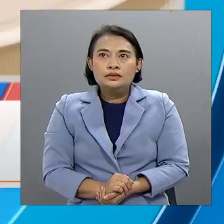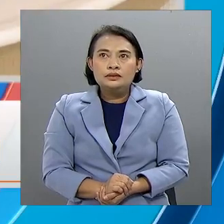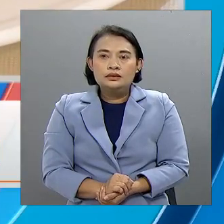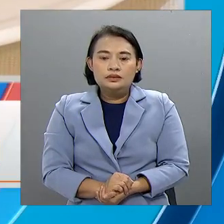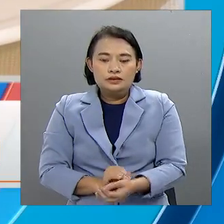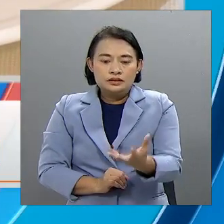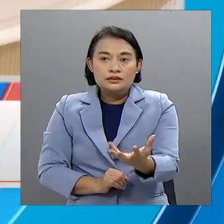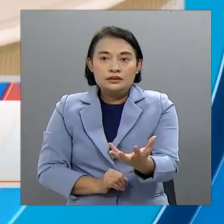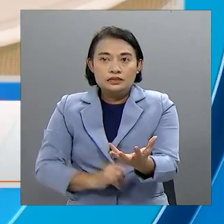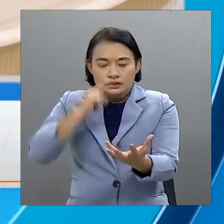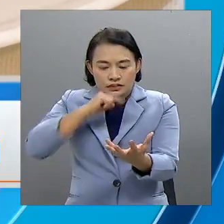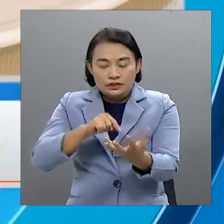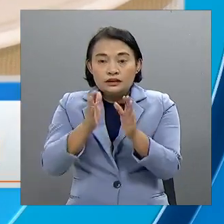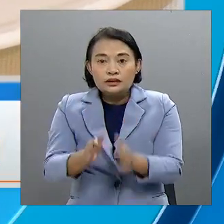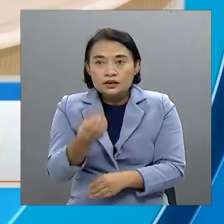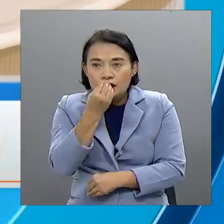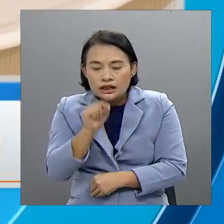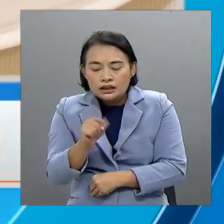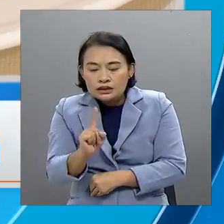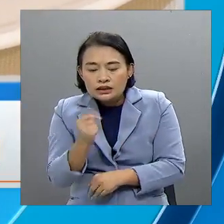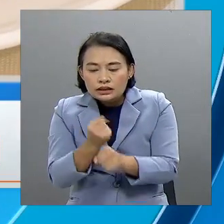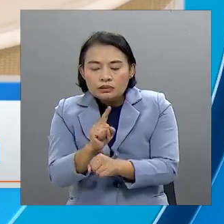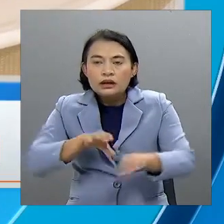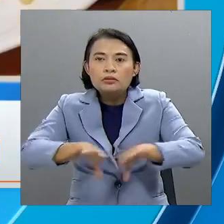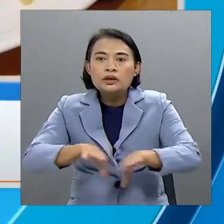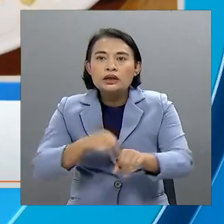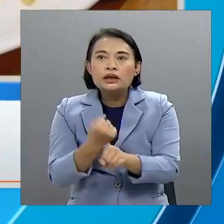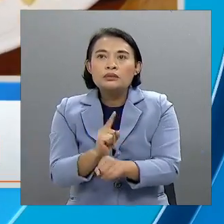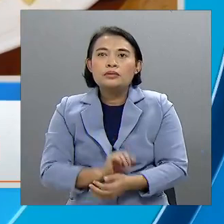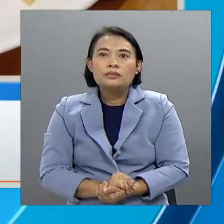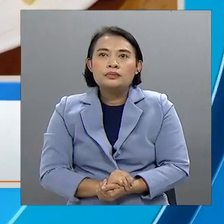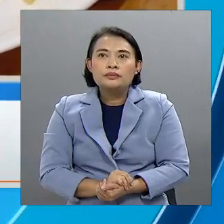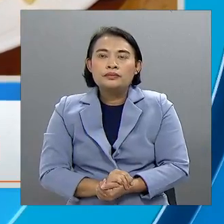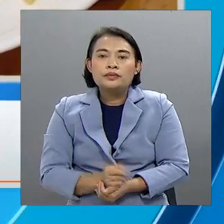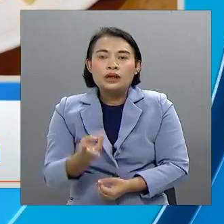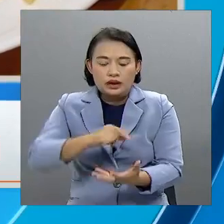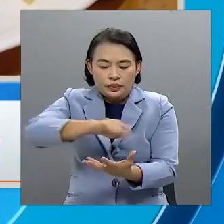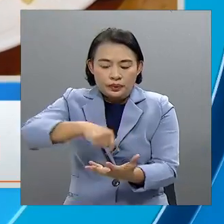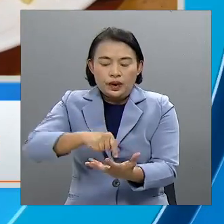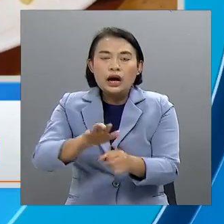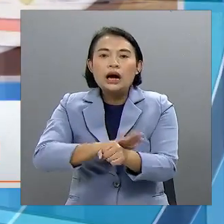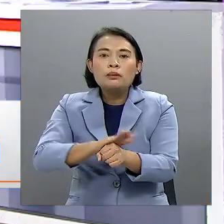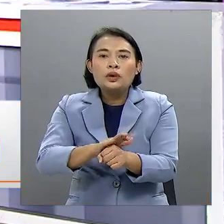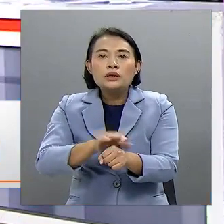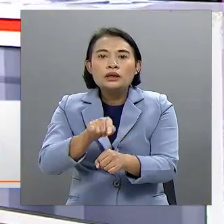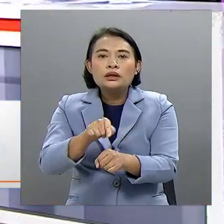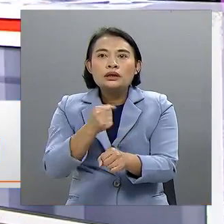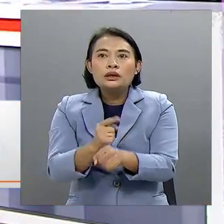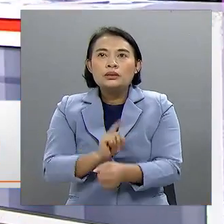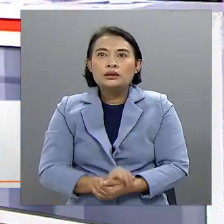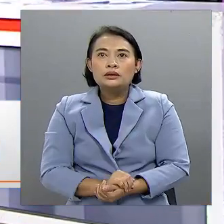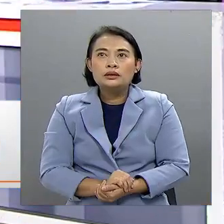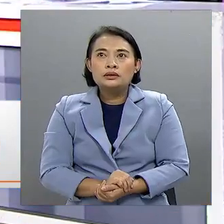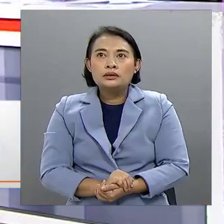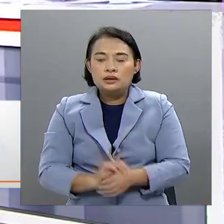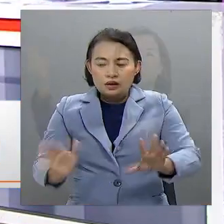ว่าจะต้องแบบ manage บริหารจัดการข้าวที่อยู่ในจานให้มันพอดีกับได้ยังไง หมดก็เติมไงอยู่ ผมก็พูดแบ